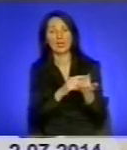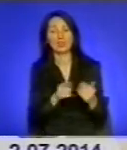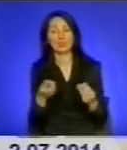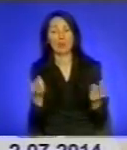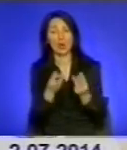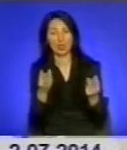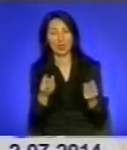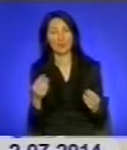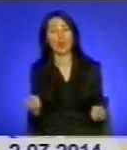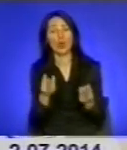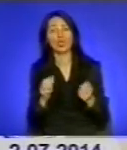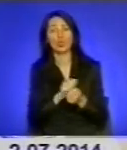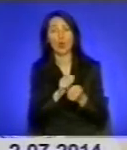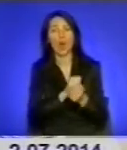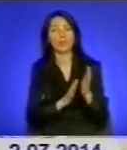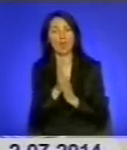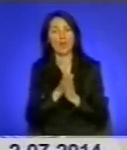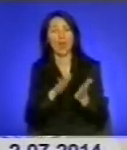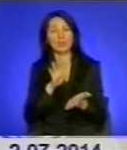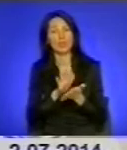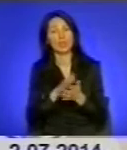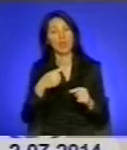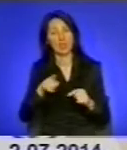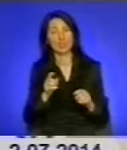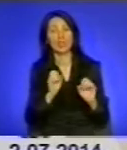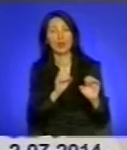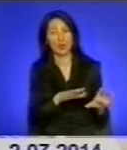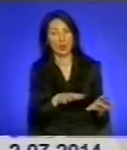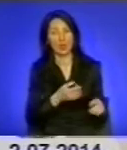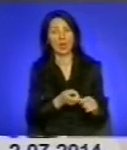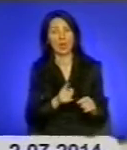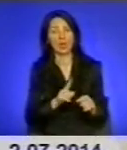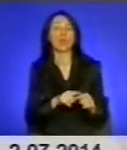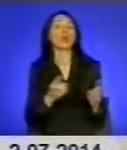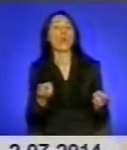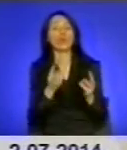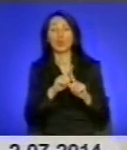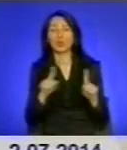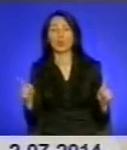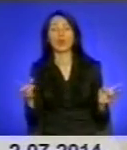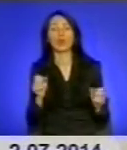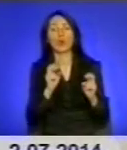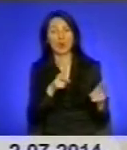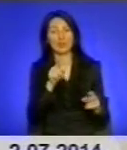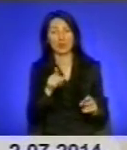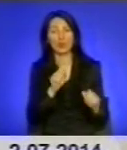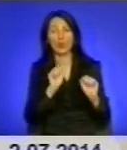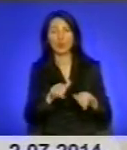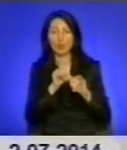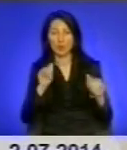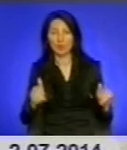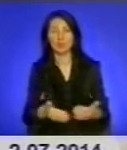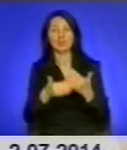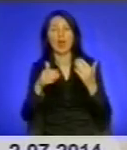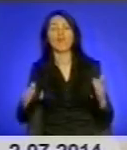говорить суха трава сміття та інші відходи які пожежі особливо небезпечні тим що вони можуть поширюватися на великі